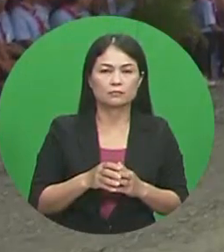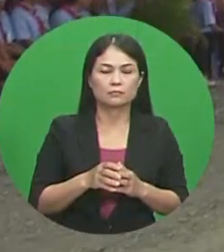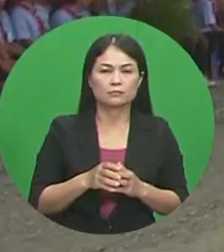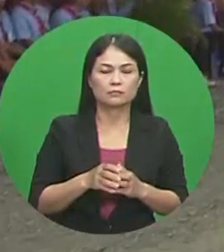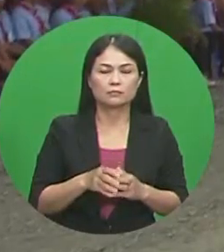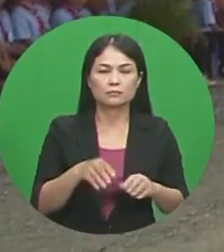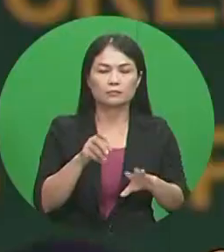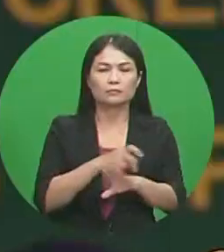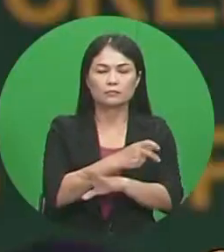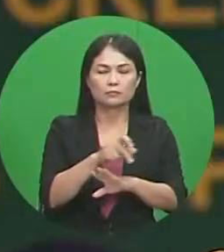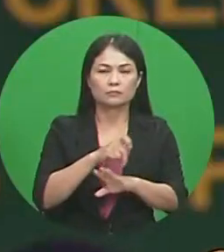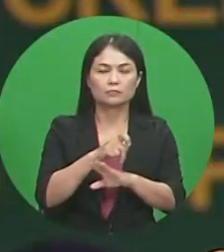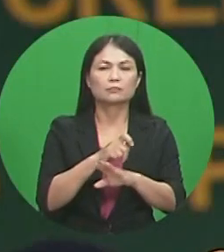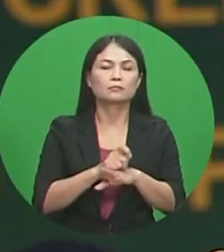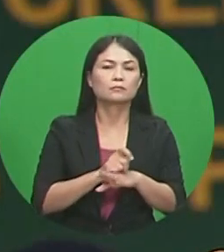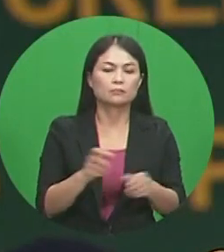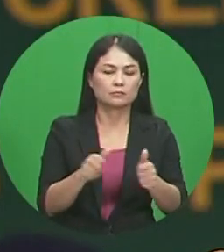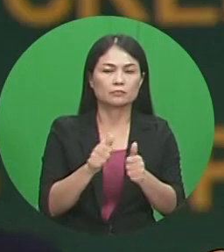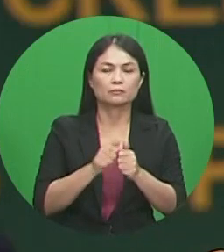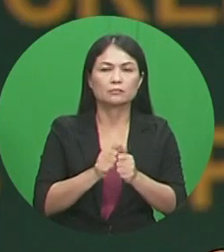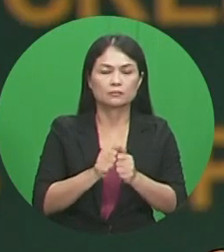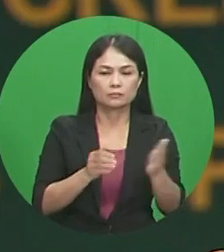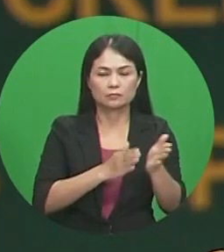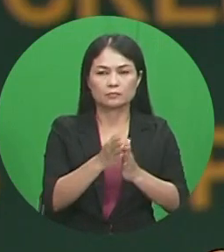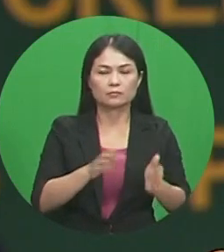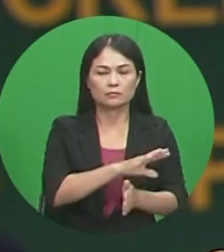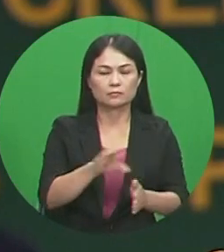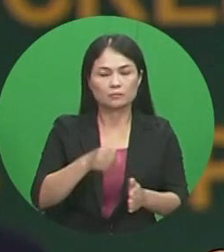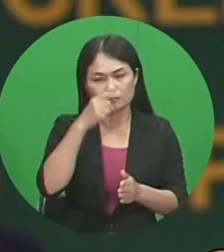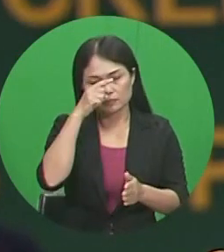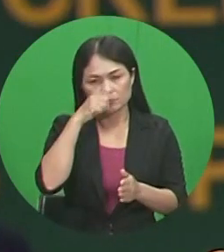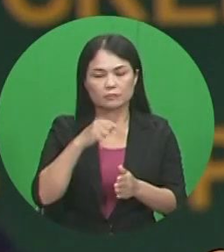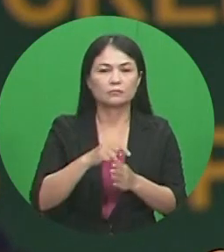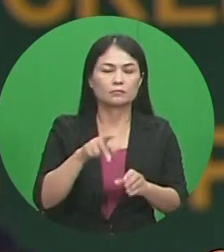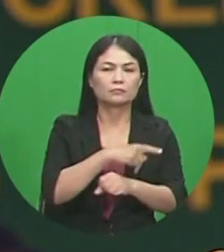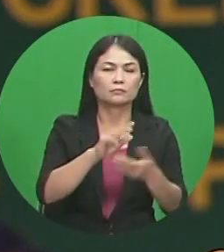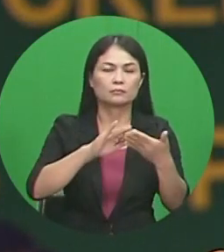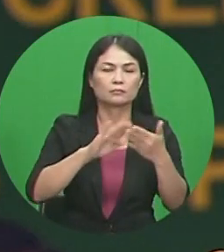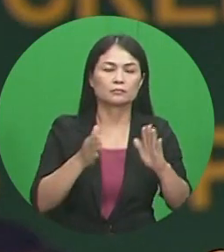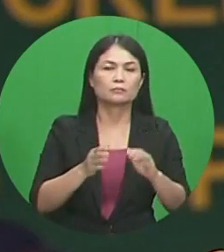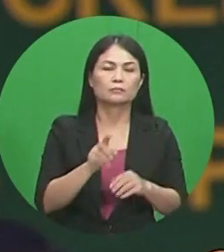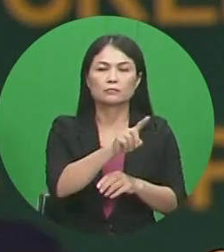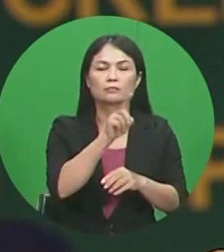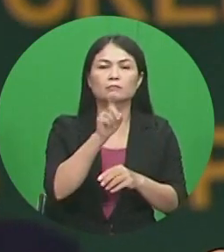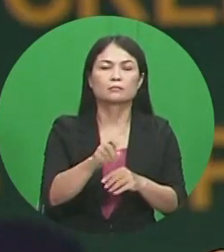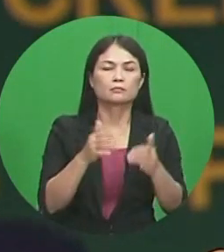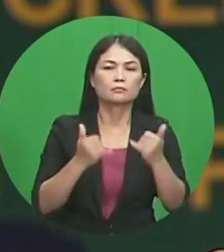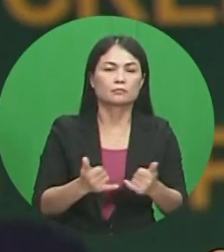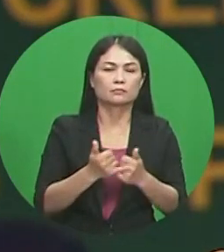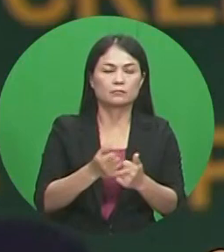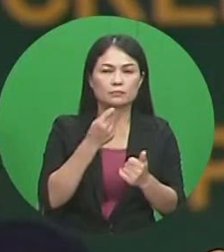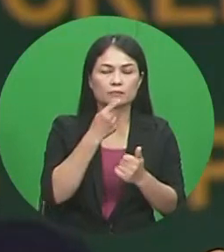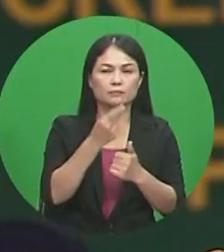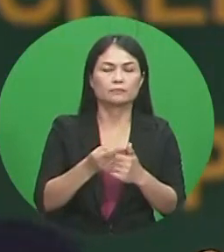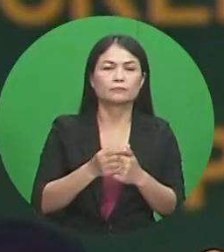ថ្មគូលជាមួយនឹងព្រំដែនកម្ពុជាថៃនៅក្នុងខេត្តបាត់ដំបងទេនេះគ្រាន់តែបញ្ជា